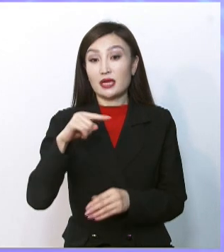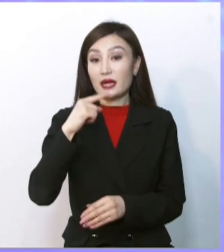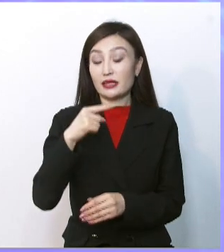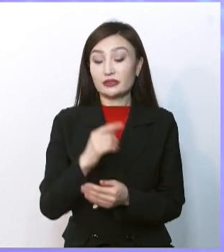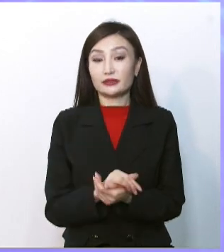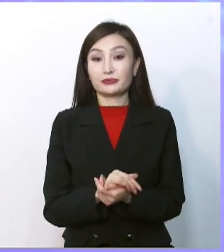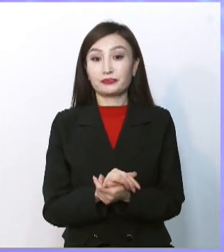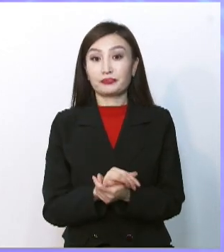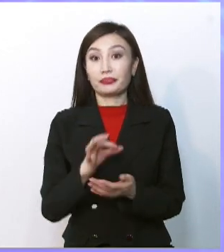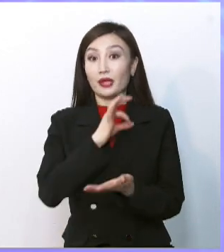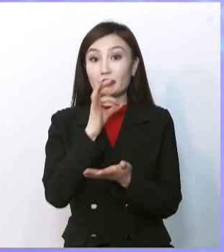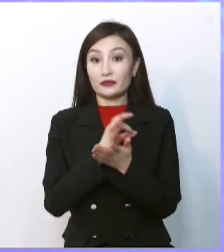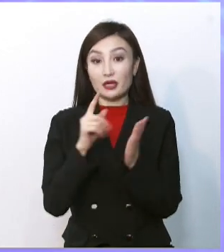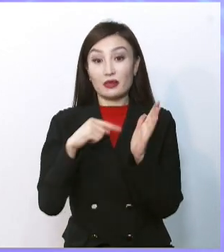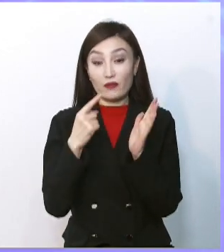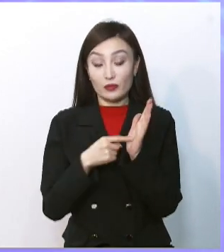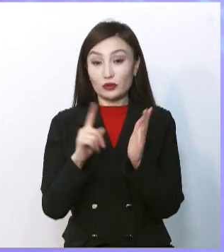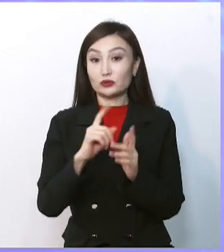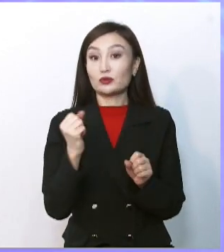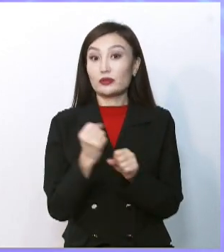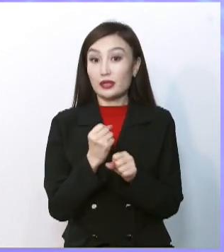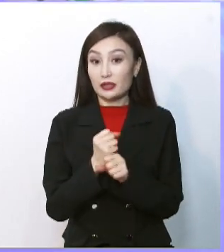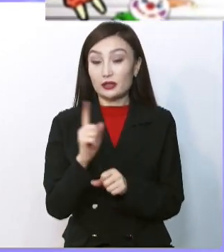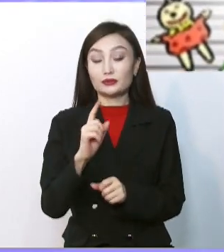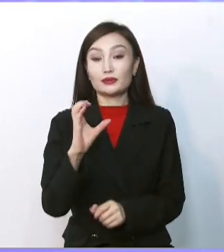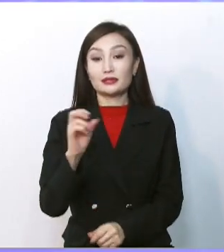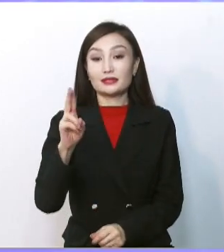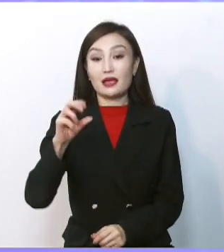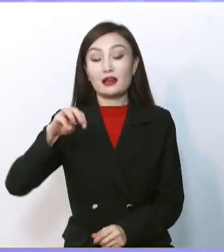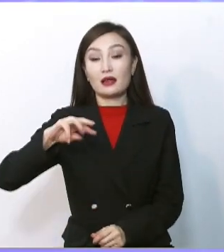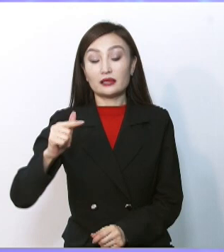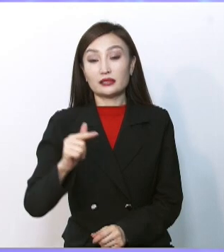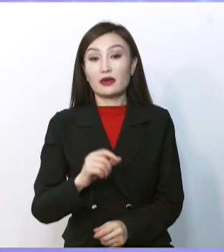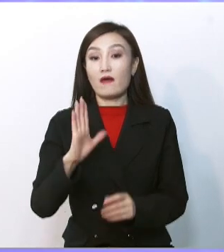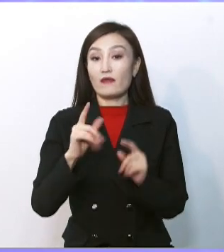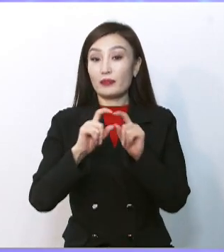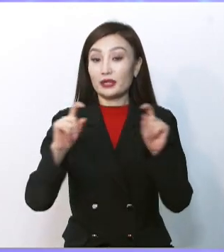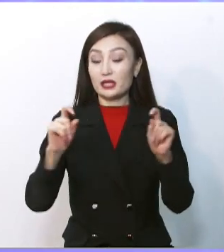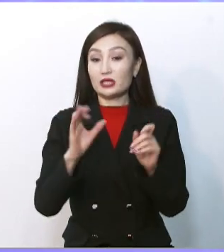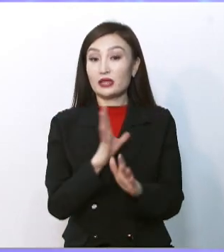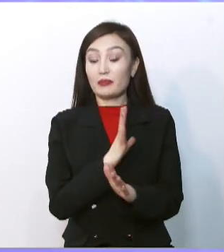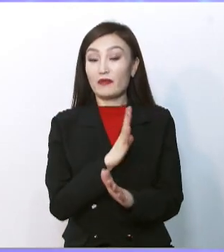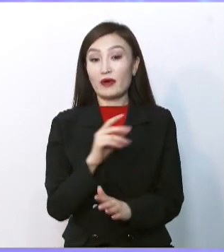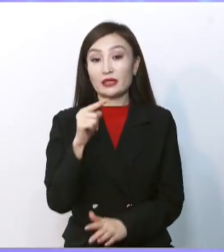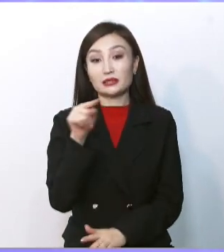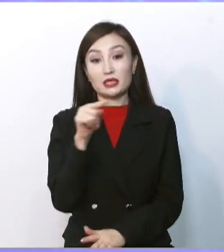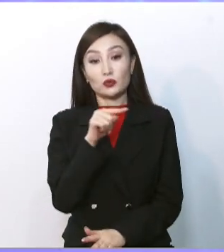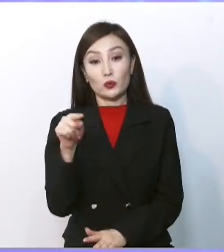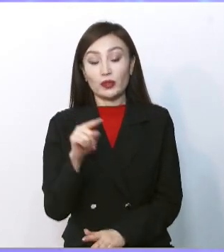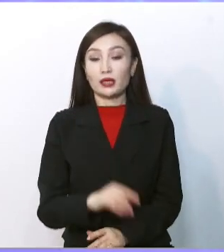речи. Отвечает на вопросы «что делать?», «что сделать?». В предложении зачастую бывает